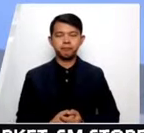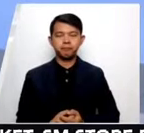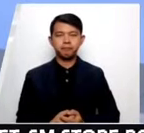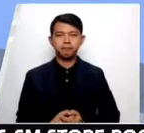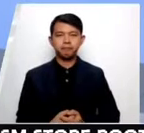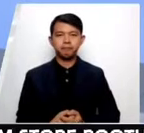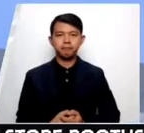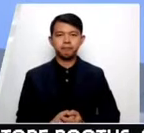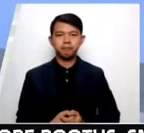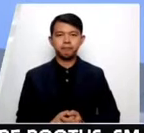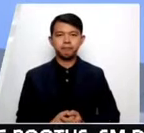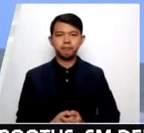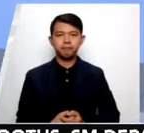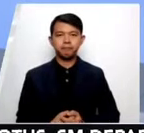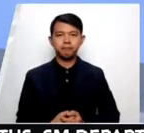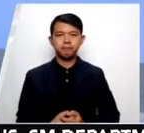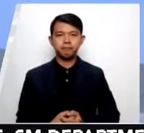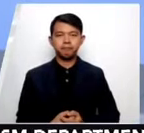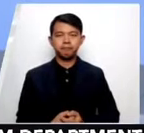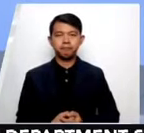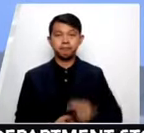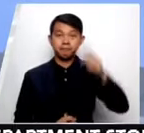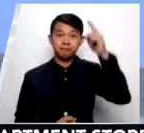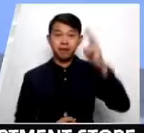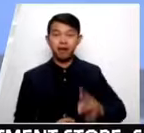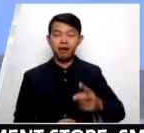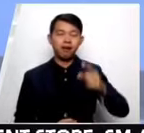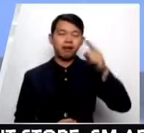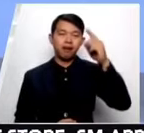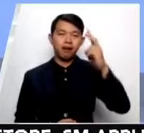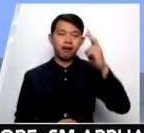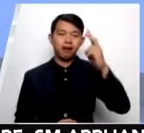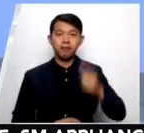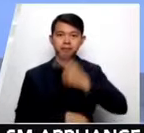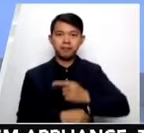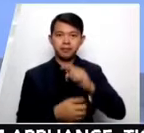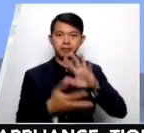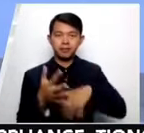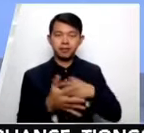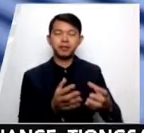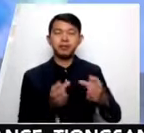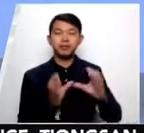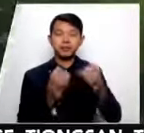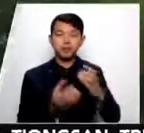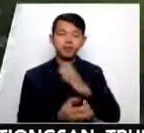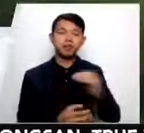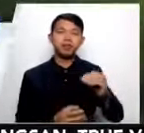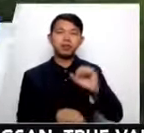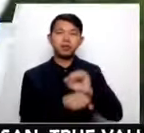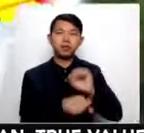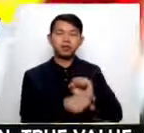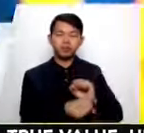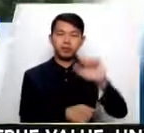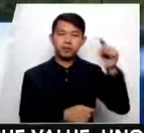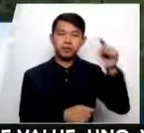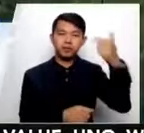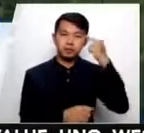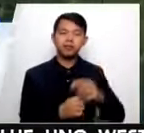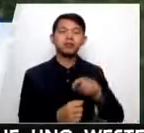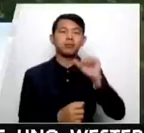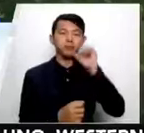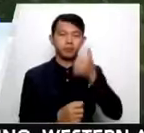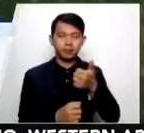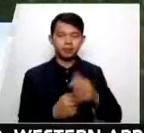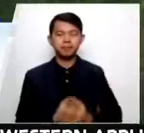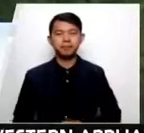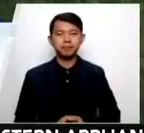Monday na lang ang pasok sa Manila City Hall at mga eskwelahan sa Maynila bukas, Holy Wednesday. Sa Executive Order No. 8 ni Mayor Honey